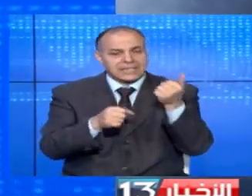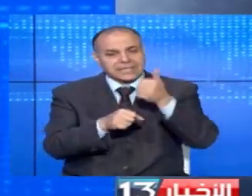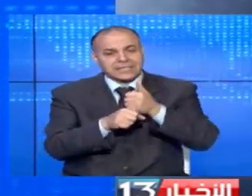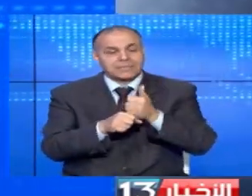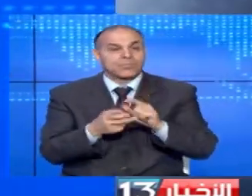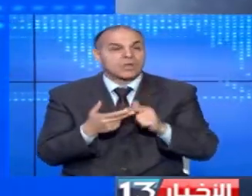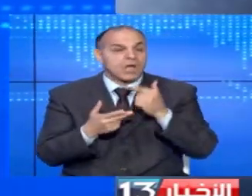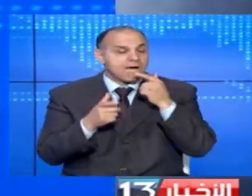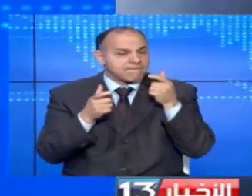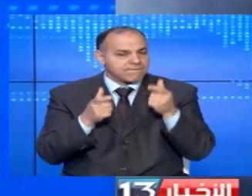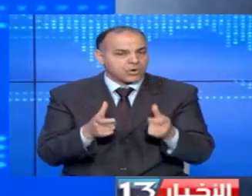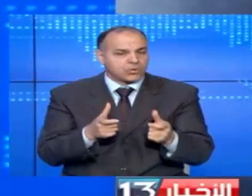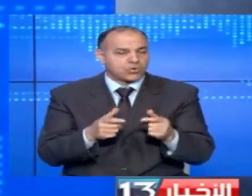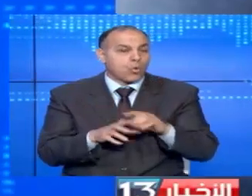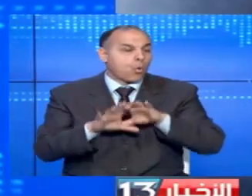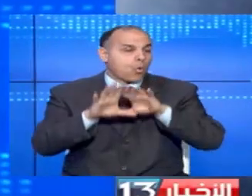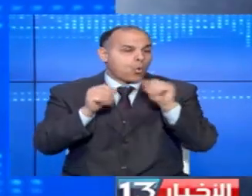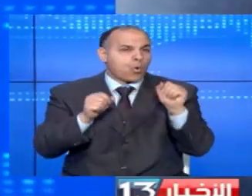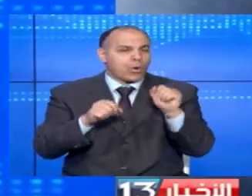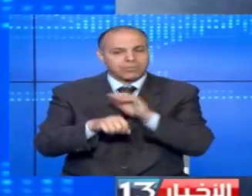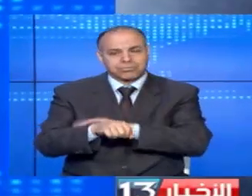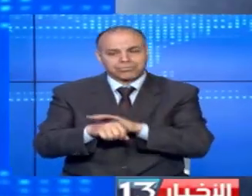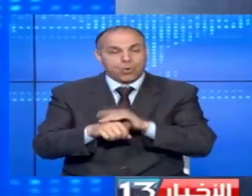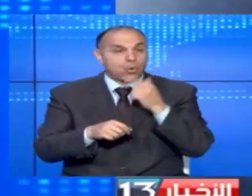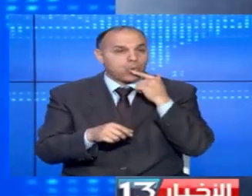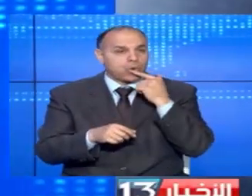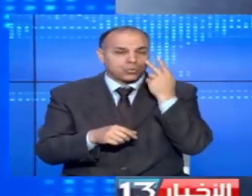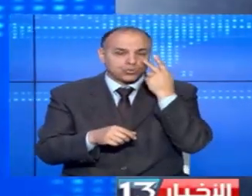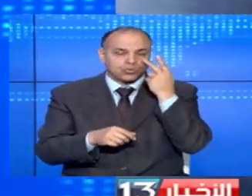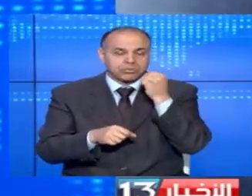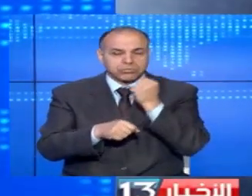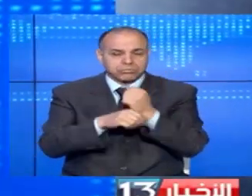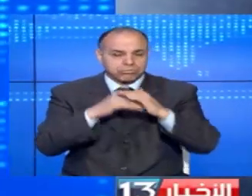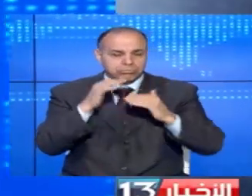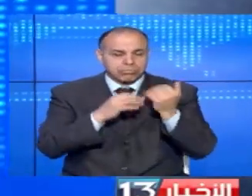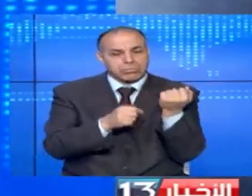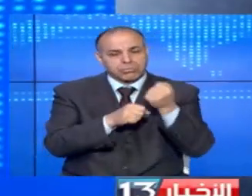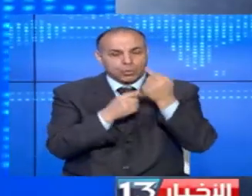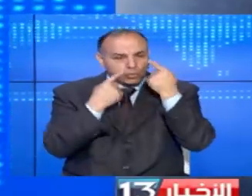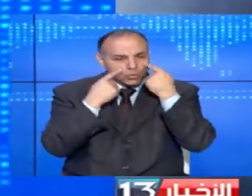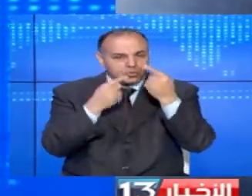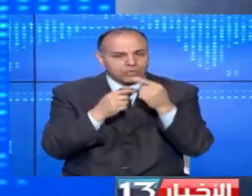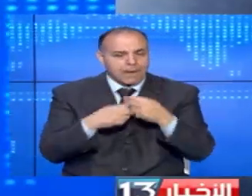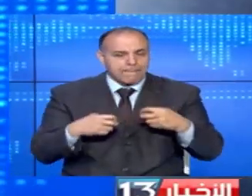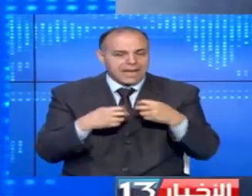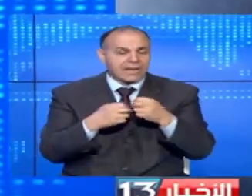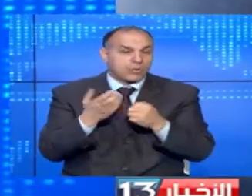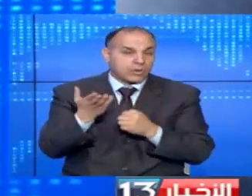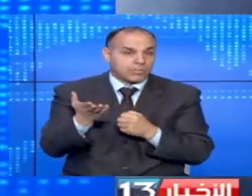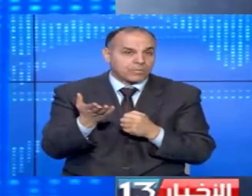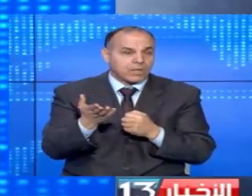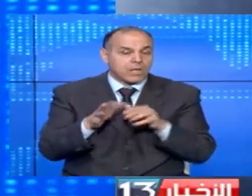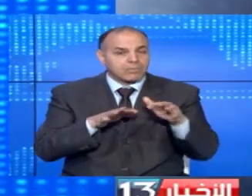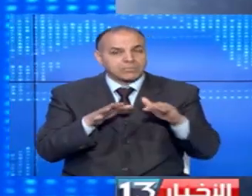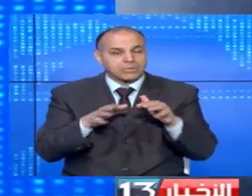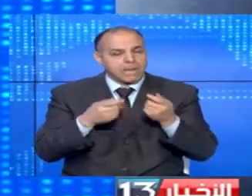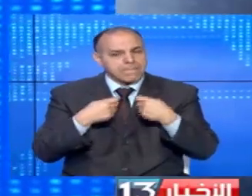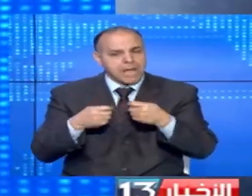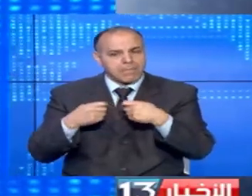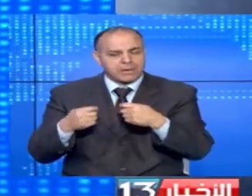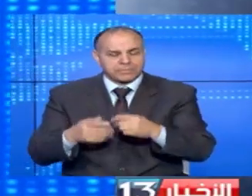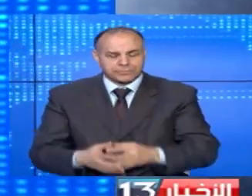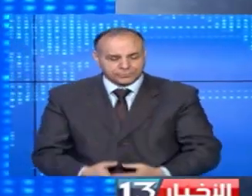فرصه لكافه مهني القطاع لابراز مهاراتهم في هذا المجال والسعي لل ترويجيه